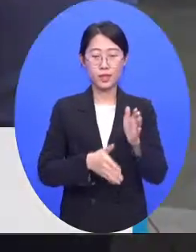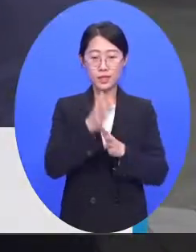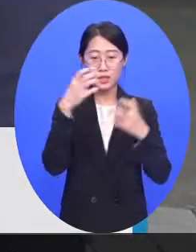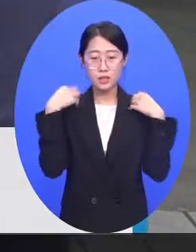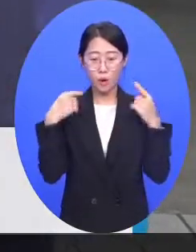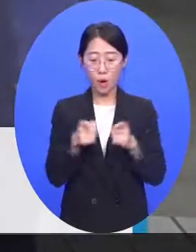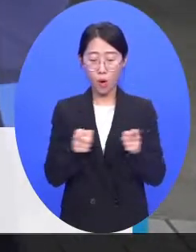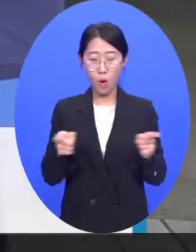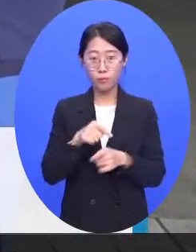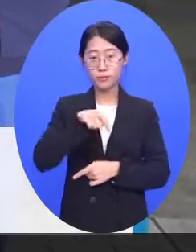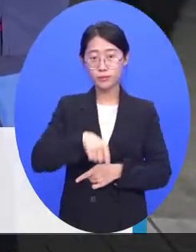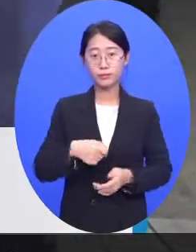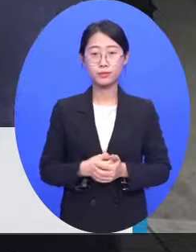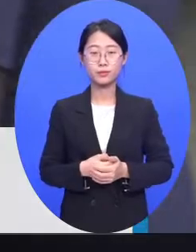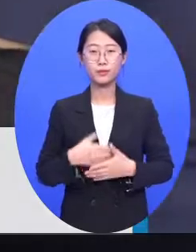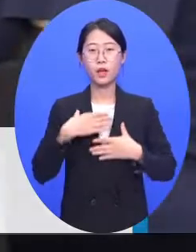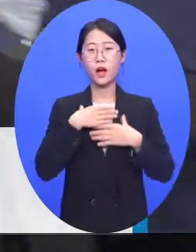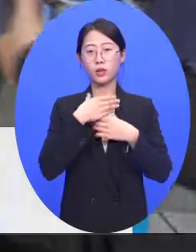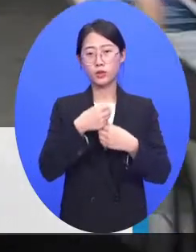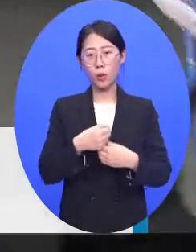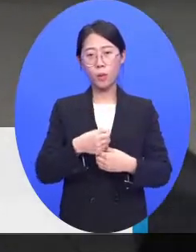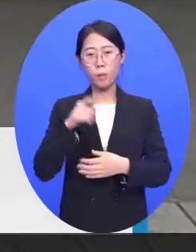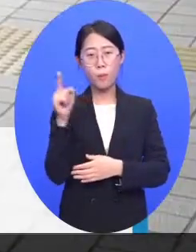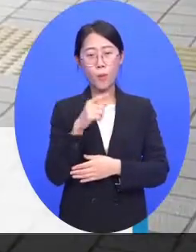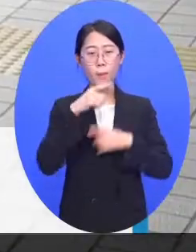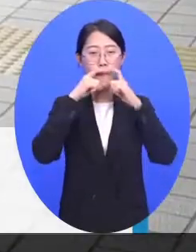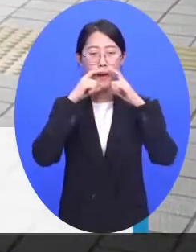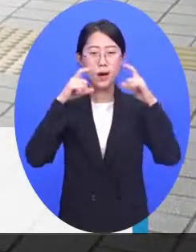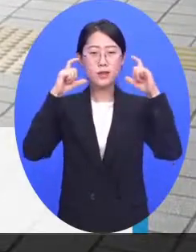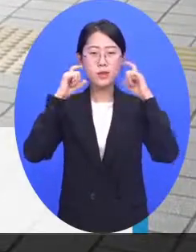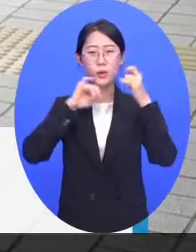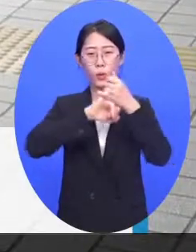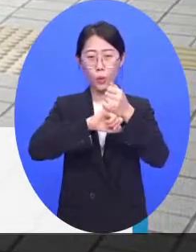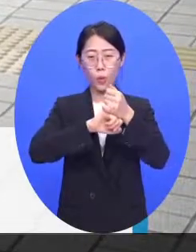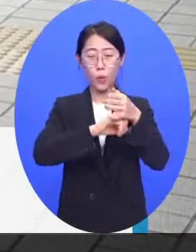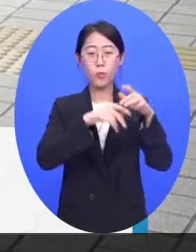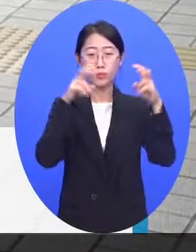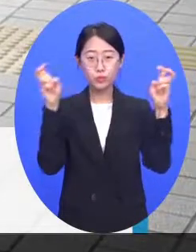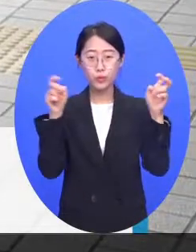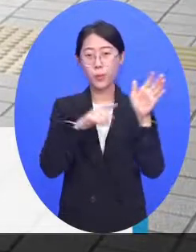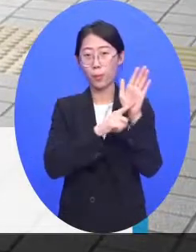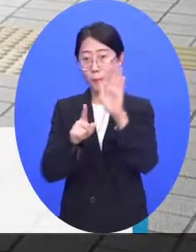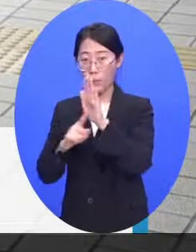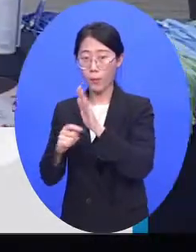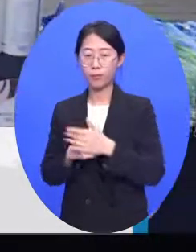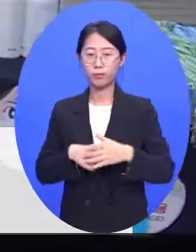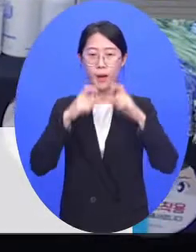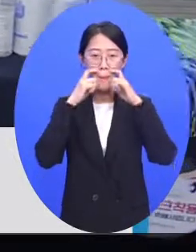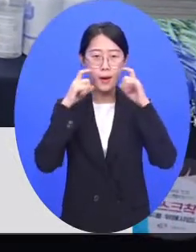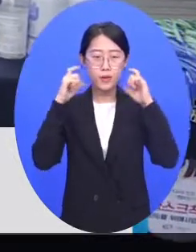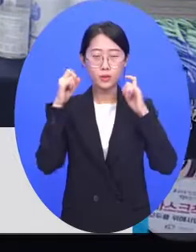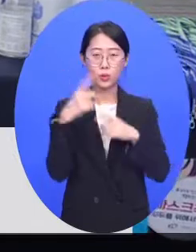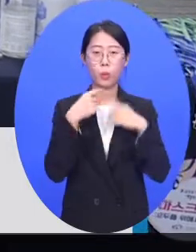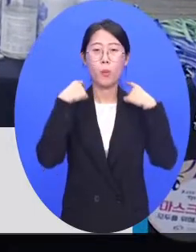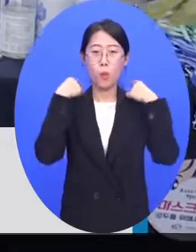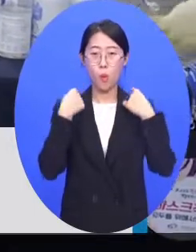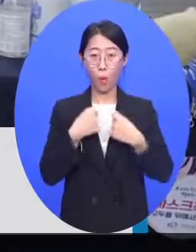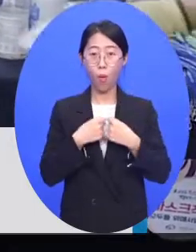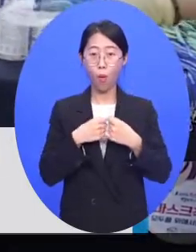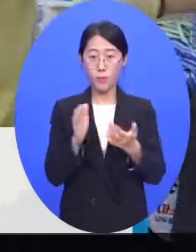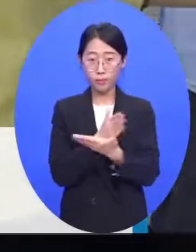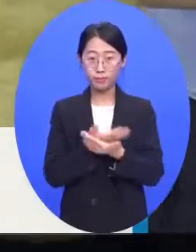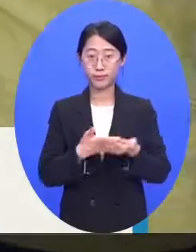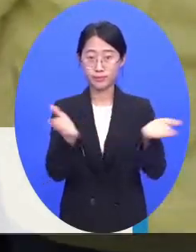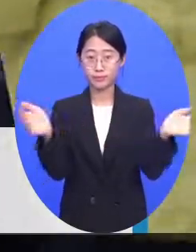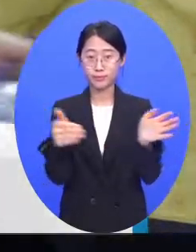가운데 시청 현관 입구에서 우리의 생명줄, 마스크를 반드시 착용하세요를 슬로건으로 시민들에게 마스크와